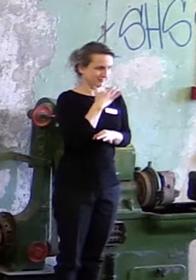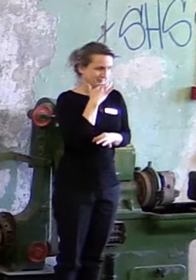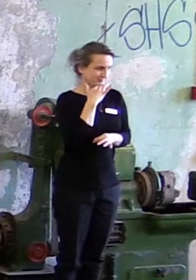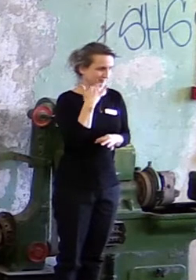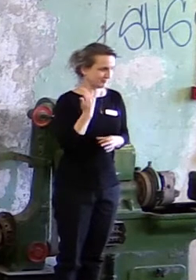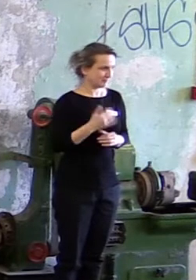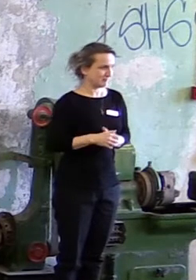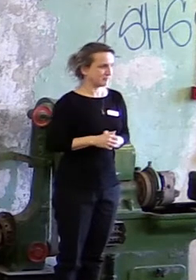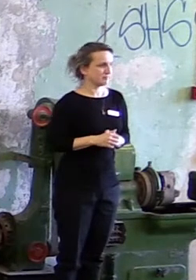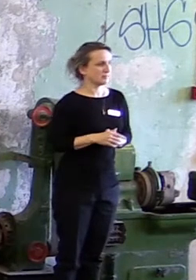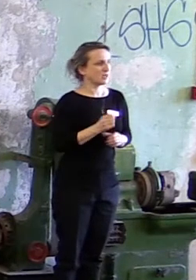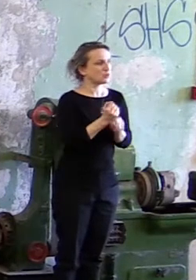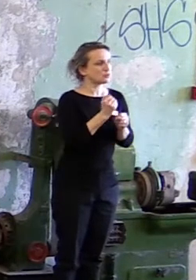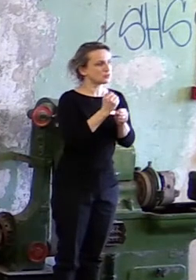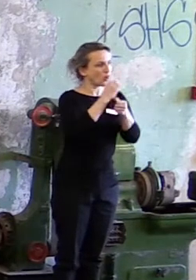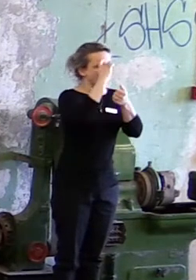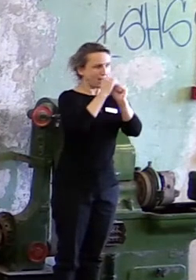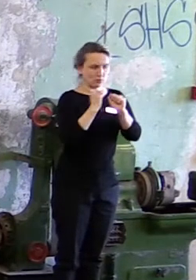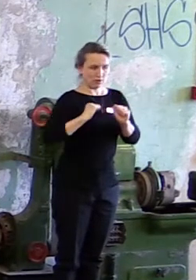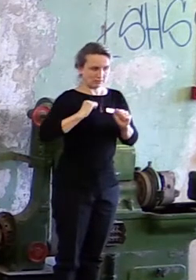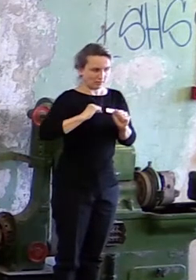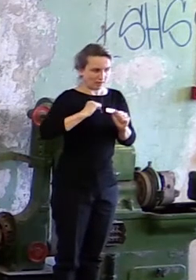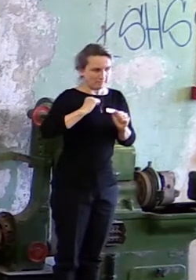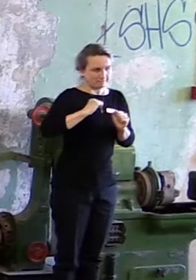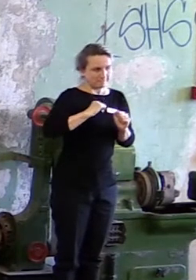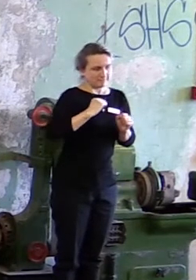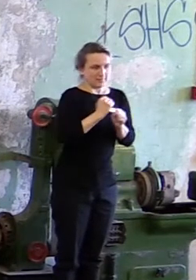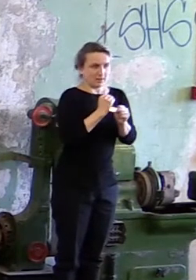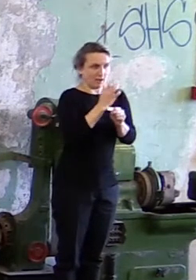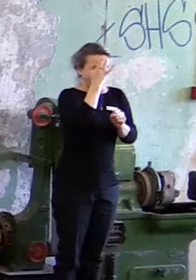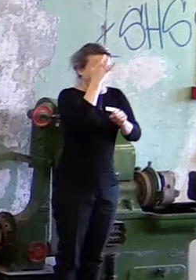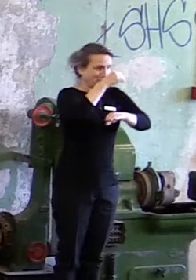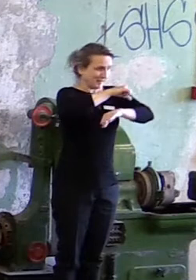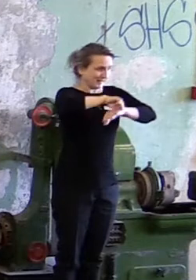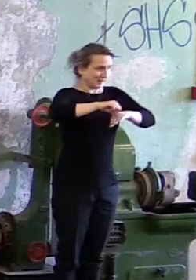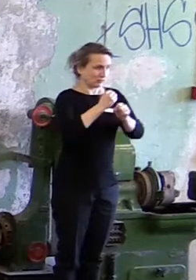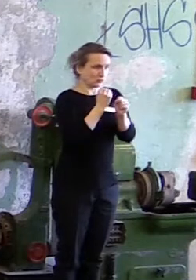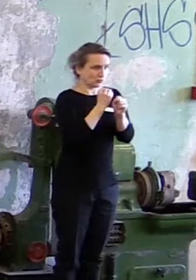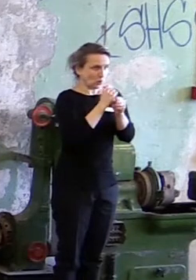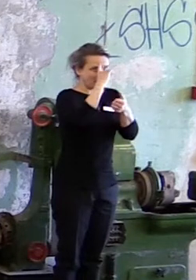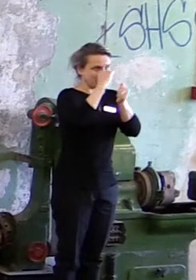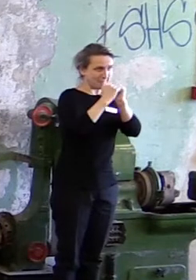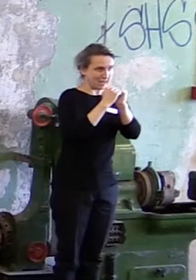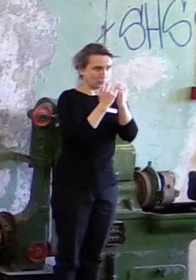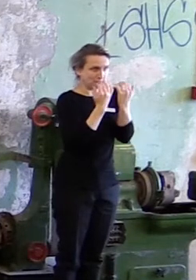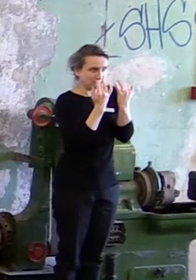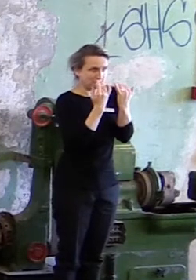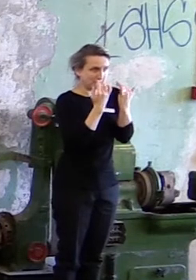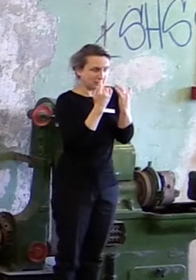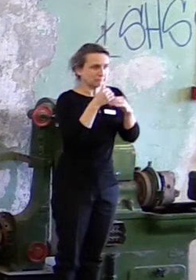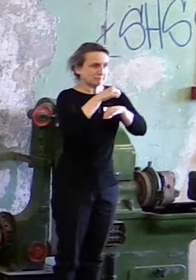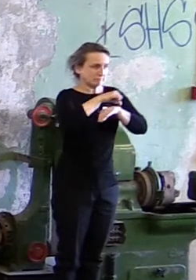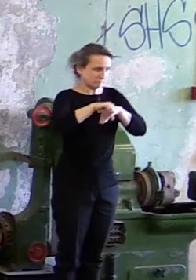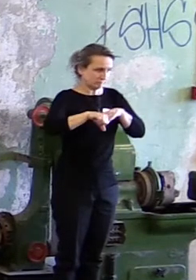Kannatab see sama õrn töömälu, millest oli juba juttu, mis on meie ajupiirang. Ja mida vanemaks me saame, seda tegelikult seda rohkem võtab